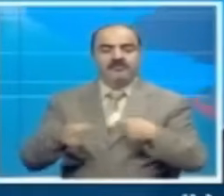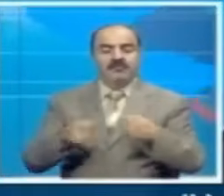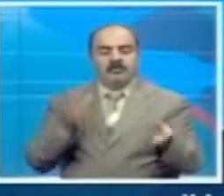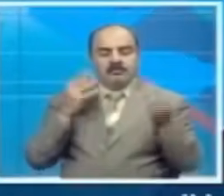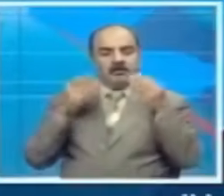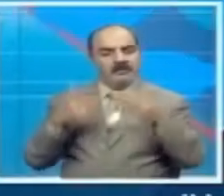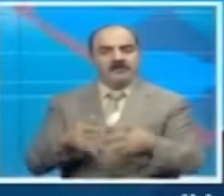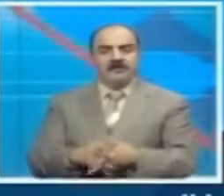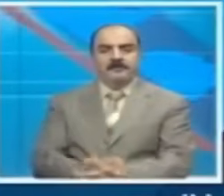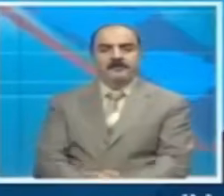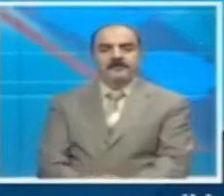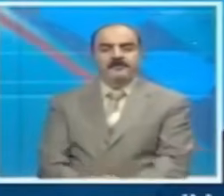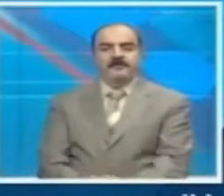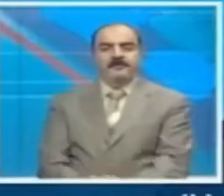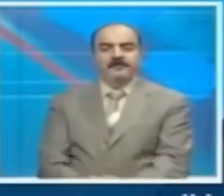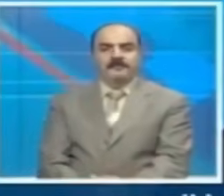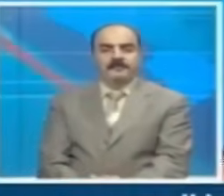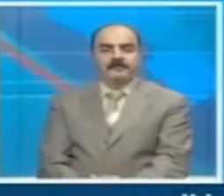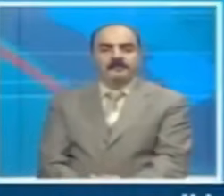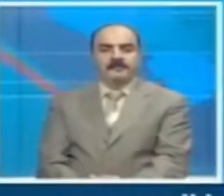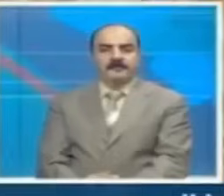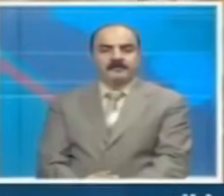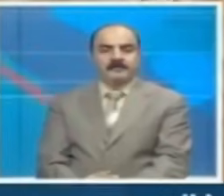للتجارة واللوجستيات. نتابع.